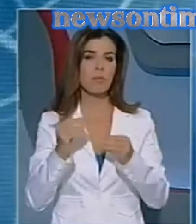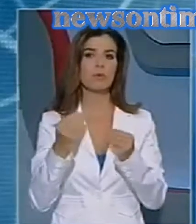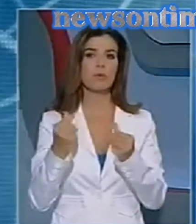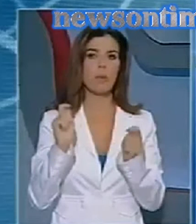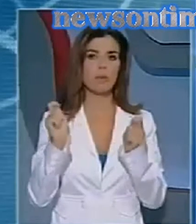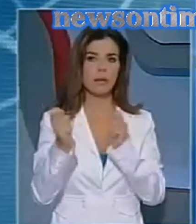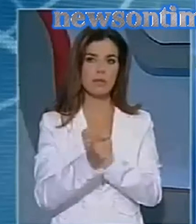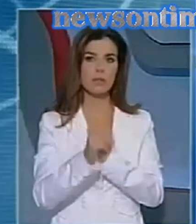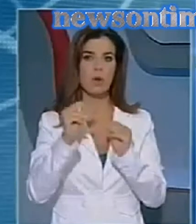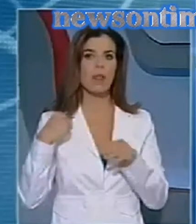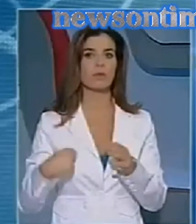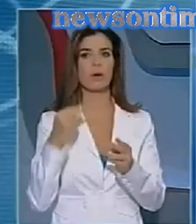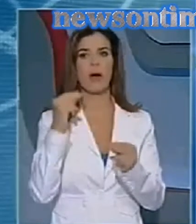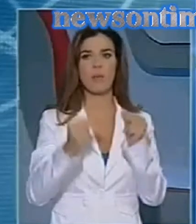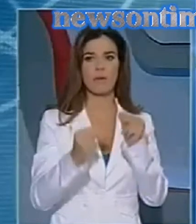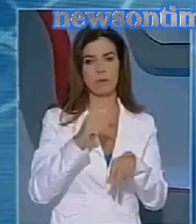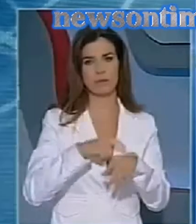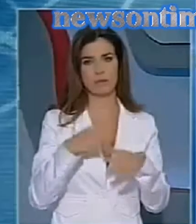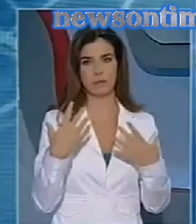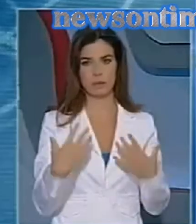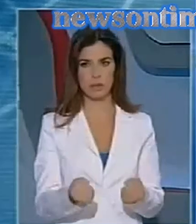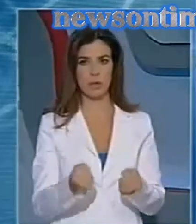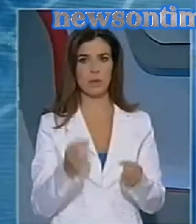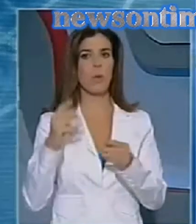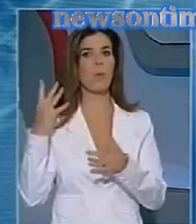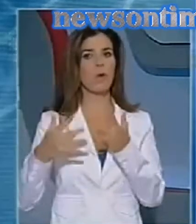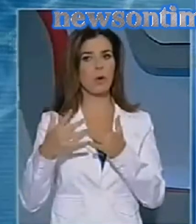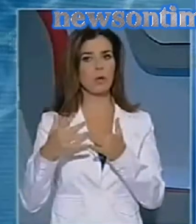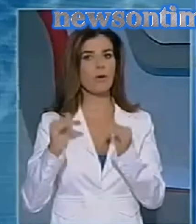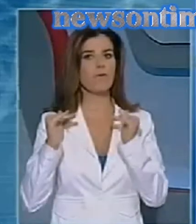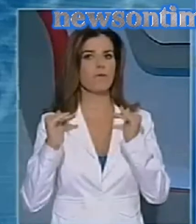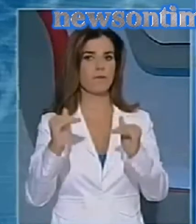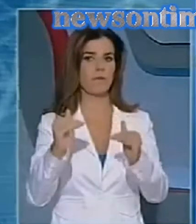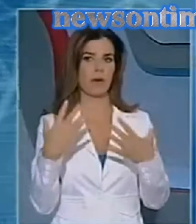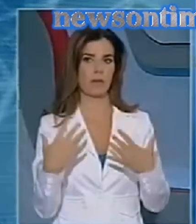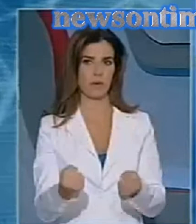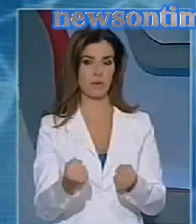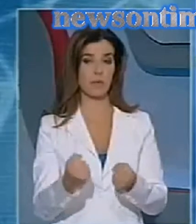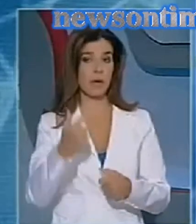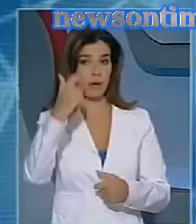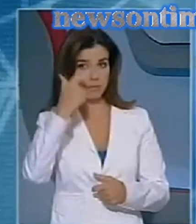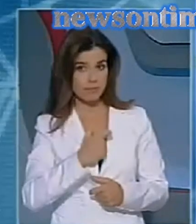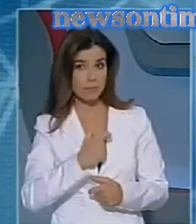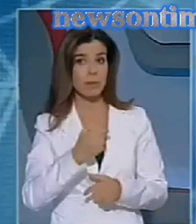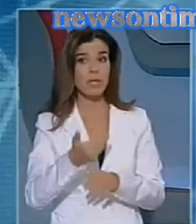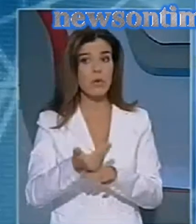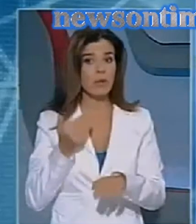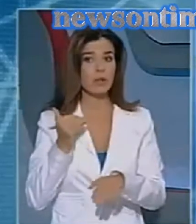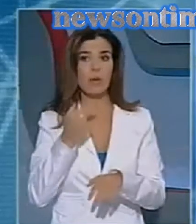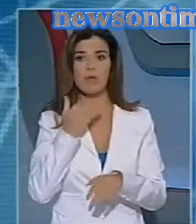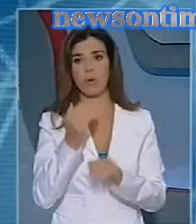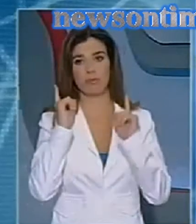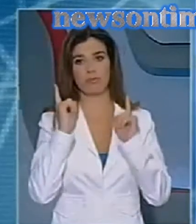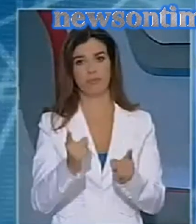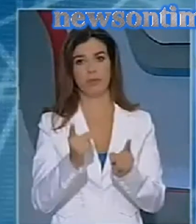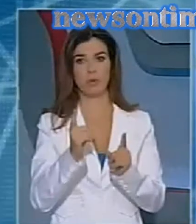structural reforms as well as fiscal issues, budget problems are still continuing. So for me it's too early to say and I